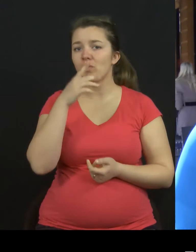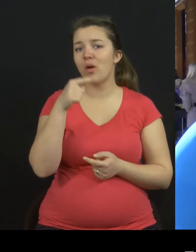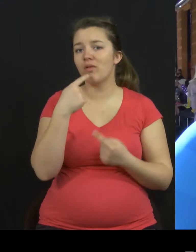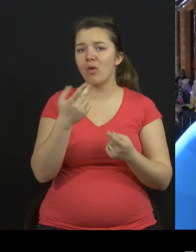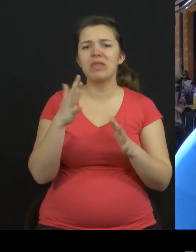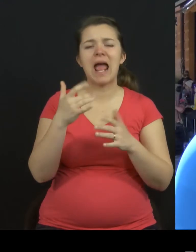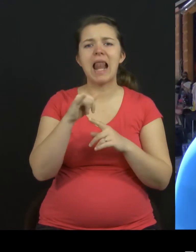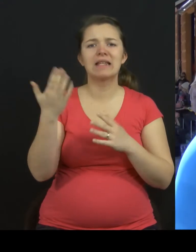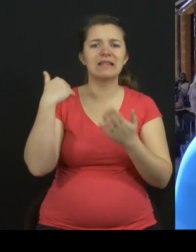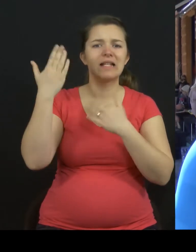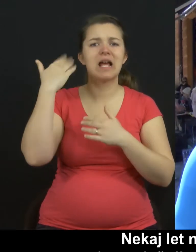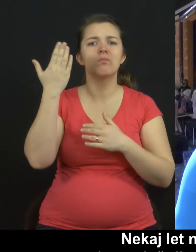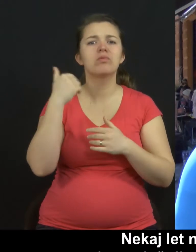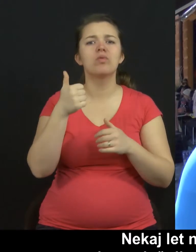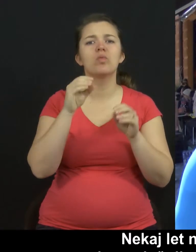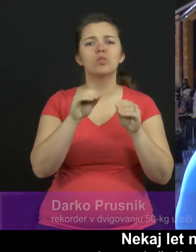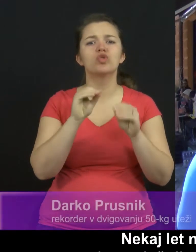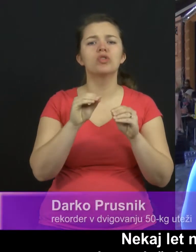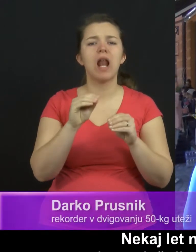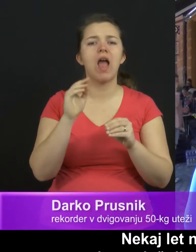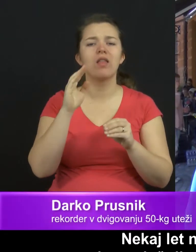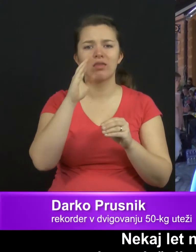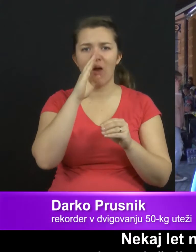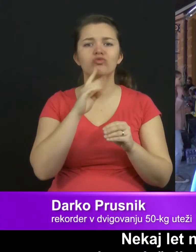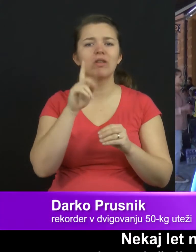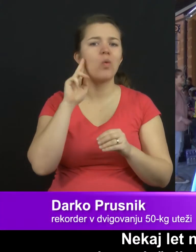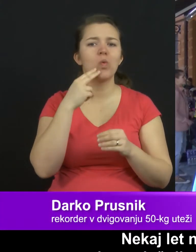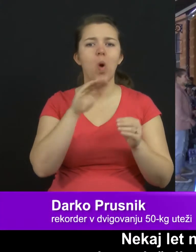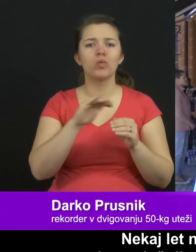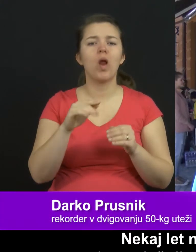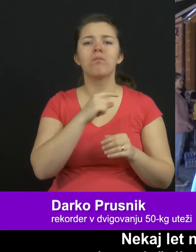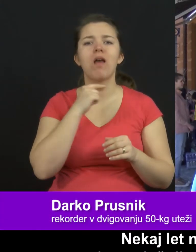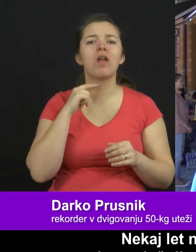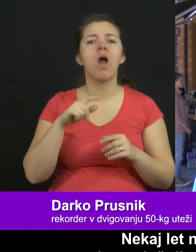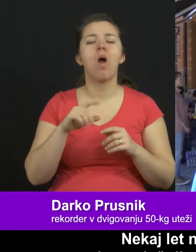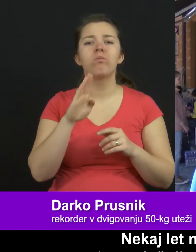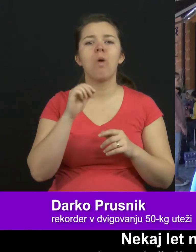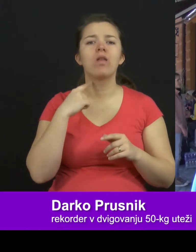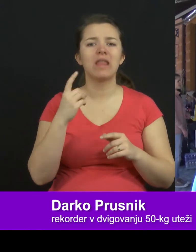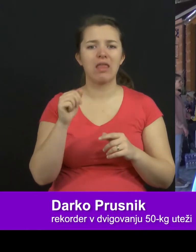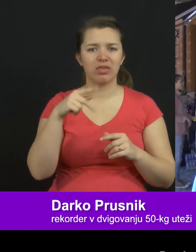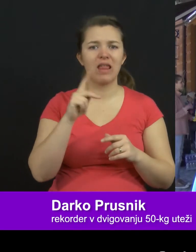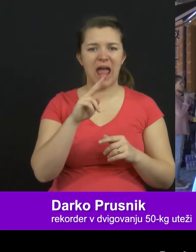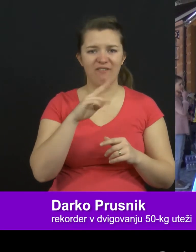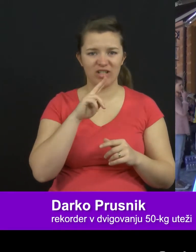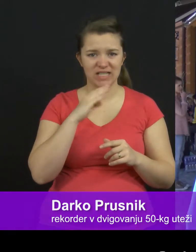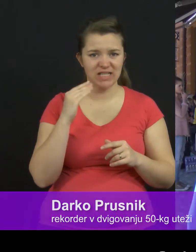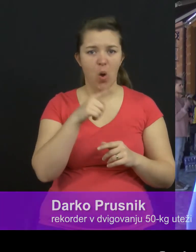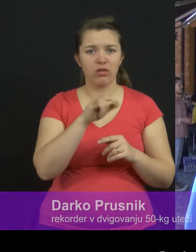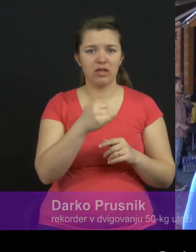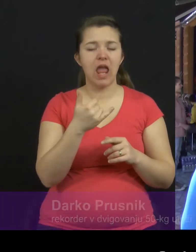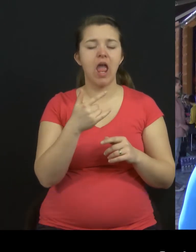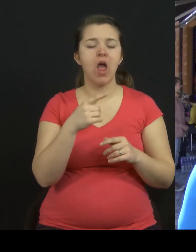Ja, jem tako rekel, no, par let nazaj je bil učitelj na gluhih pa gluhih otrok, pater Bogdan Knaus. On pa je